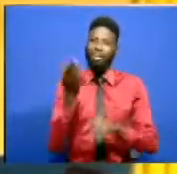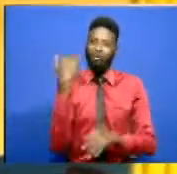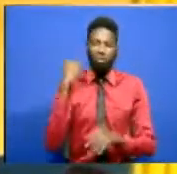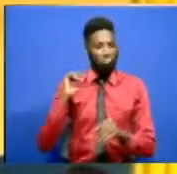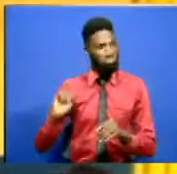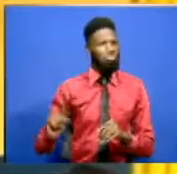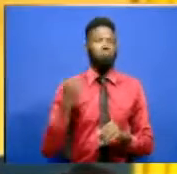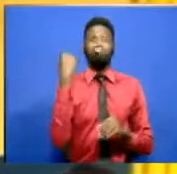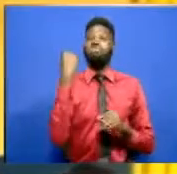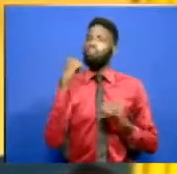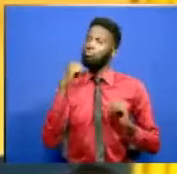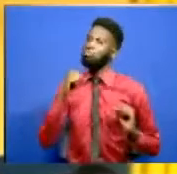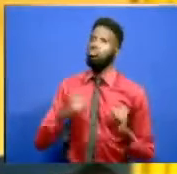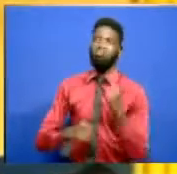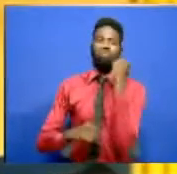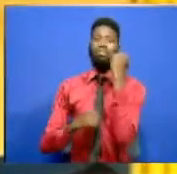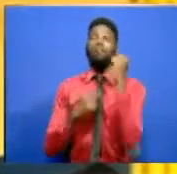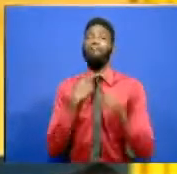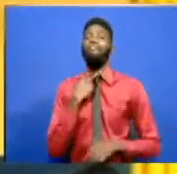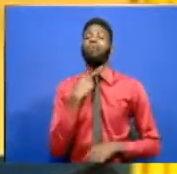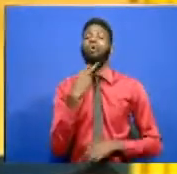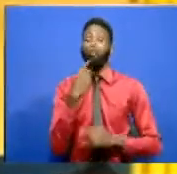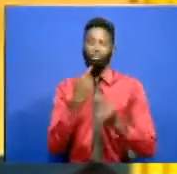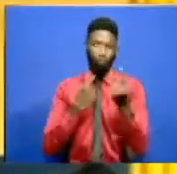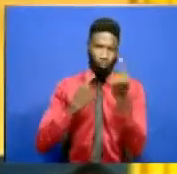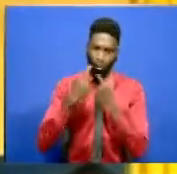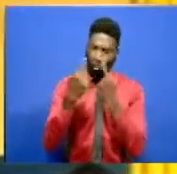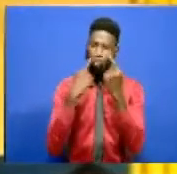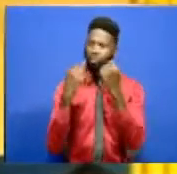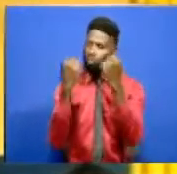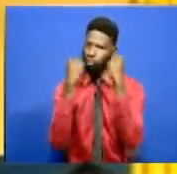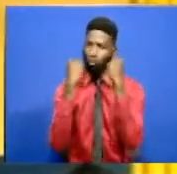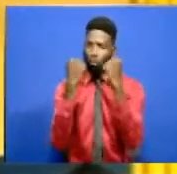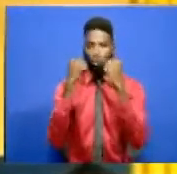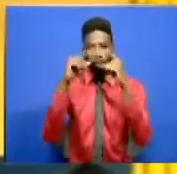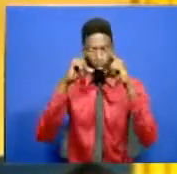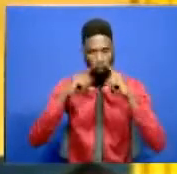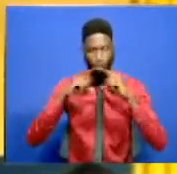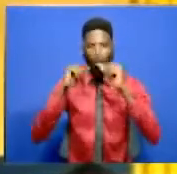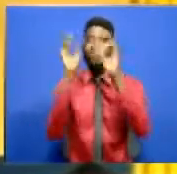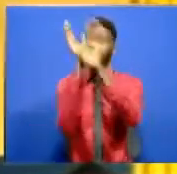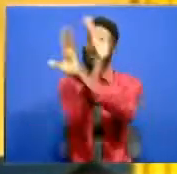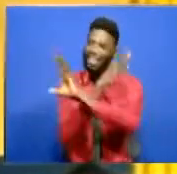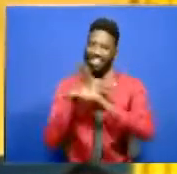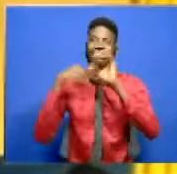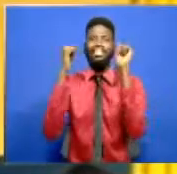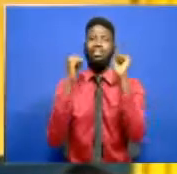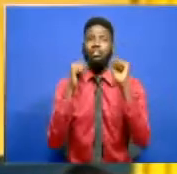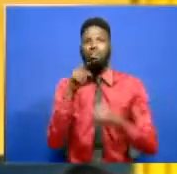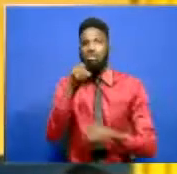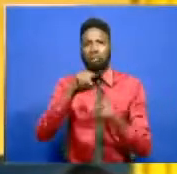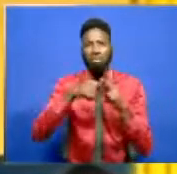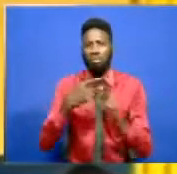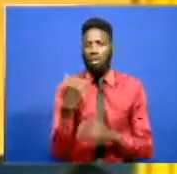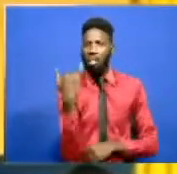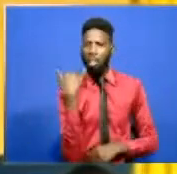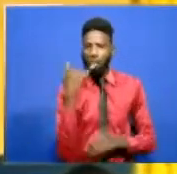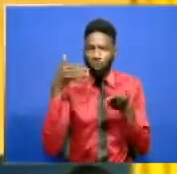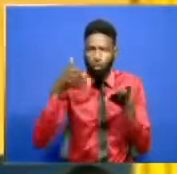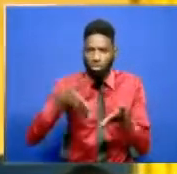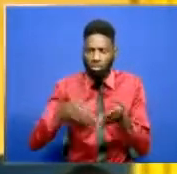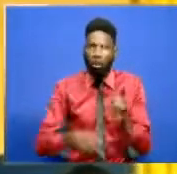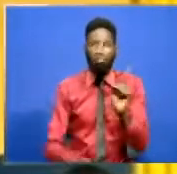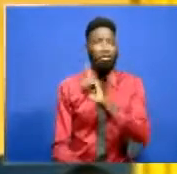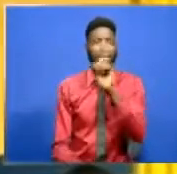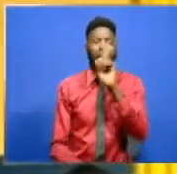kwanza na kuzungumza na kunguruma ya kwa president, na si sauti ya jana ya leo, bali itakuwa